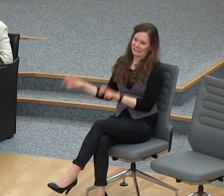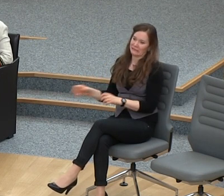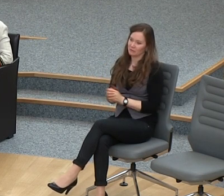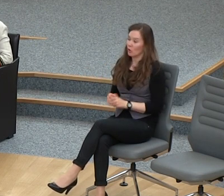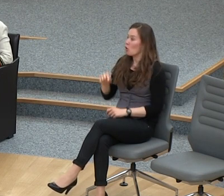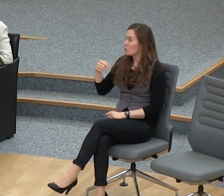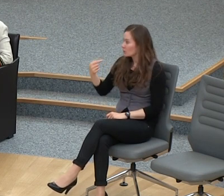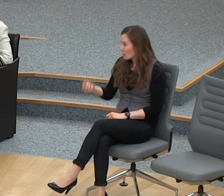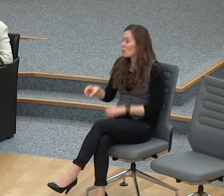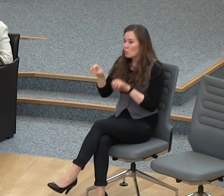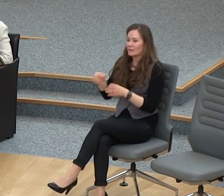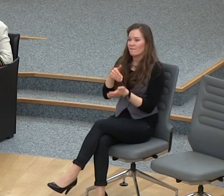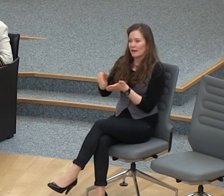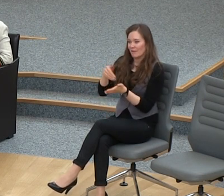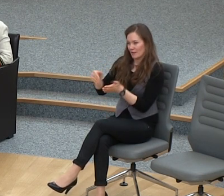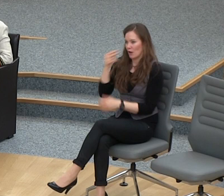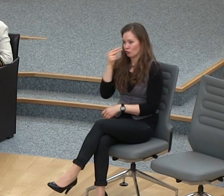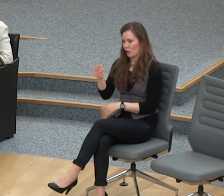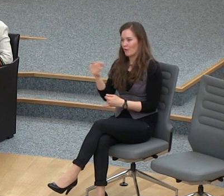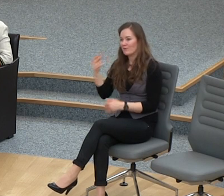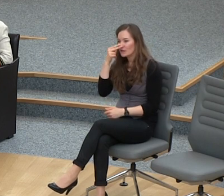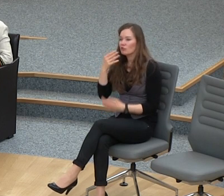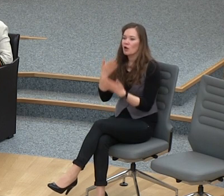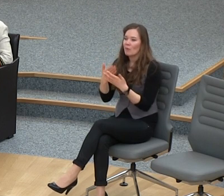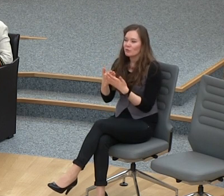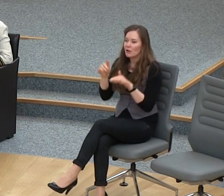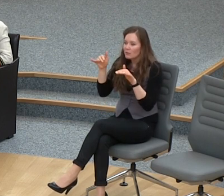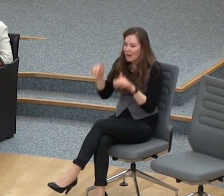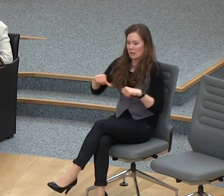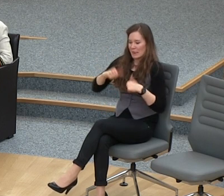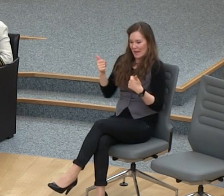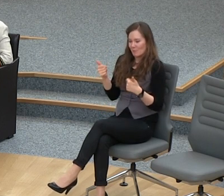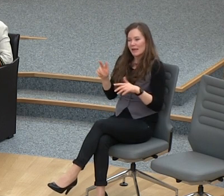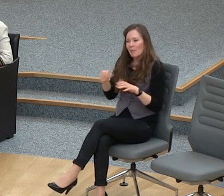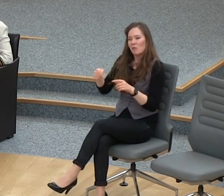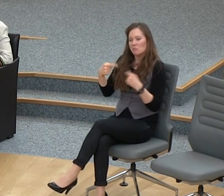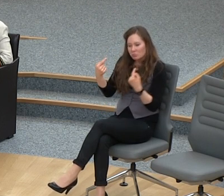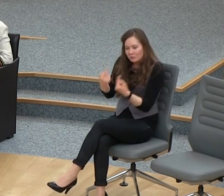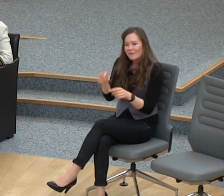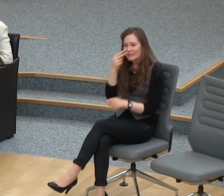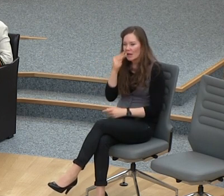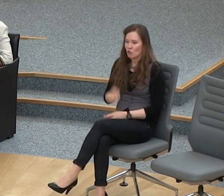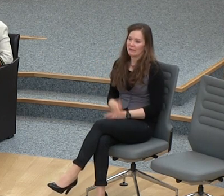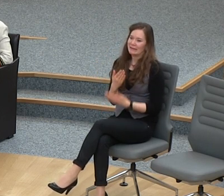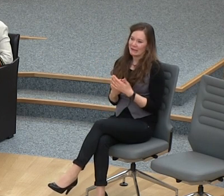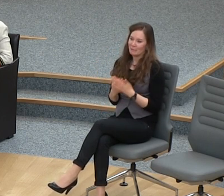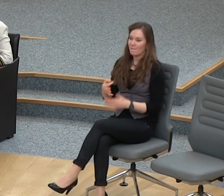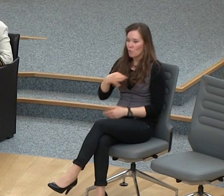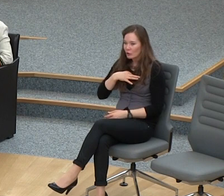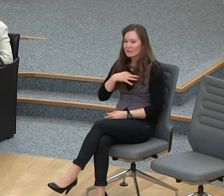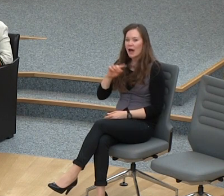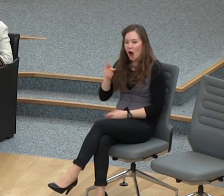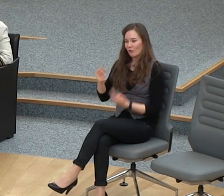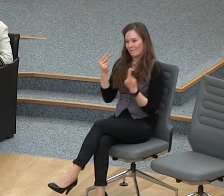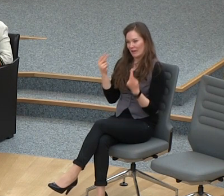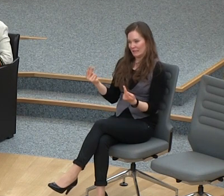dann kann man dann gemeinsam gucken, wie sieht das eben aus, dieses Leben im Quartier. Und von daher wäre aber für uns noch